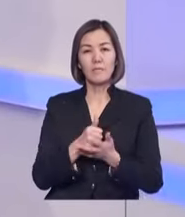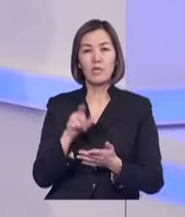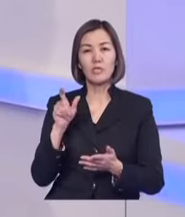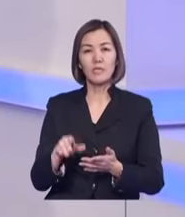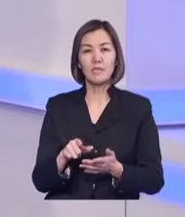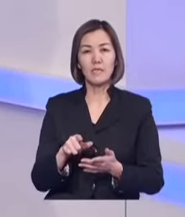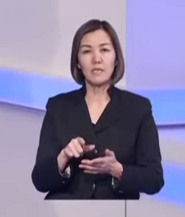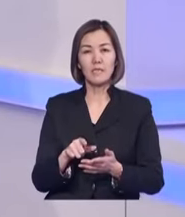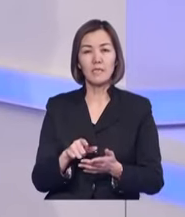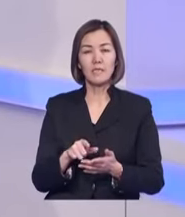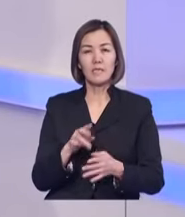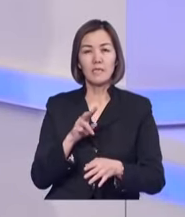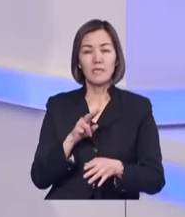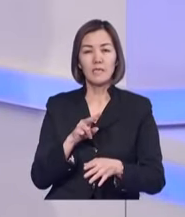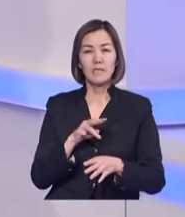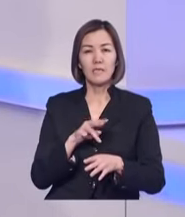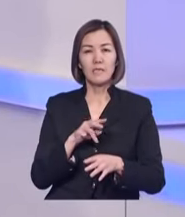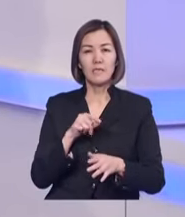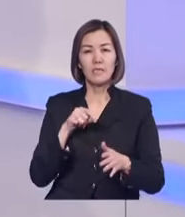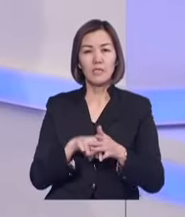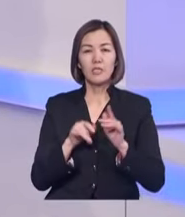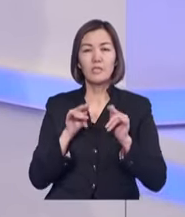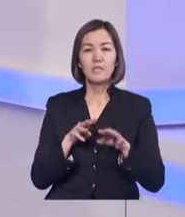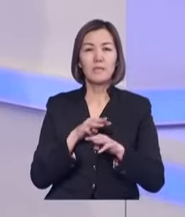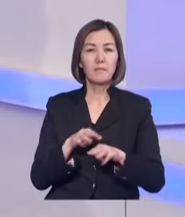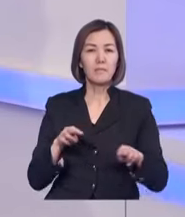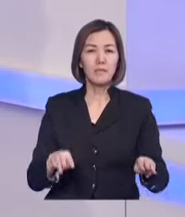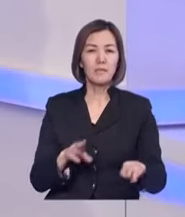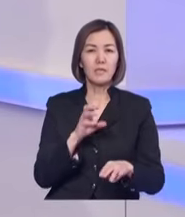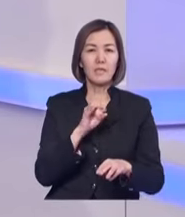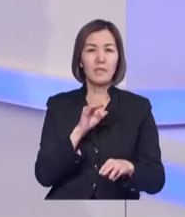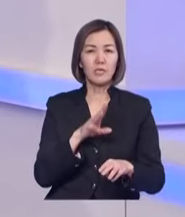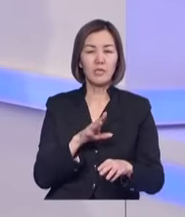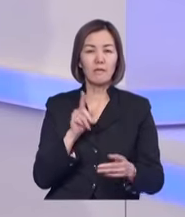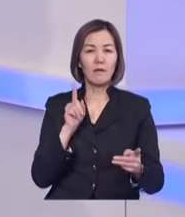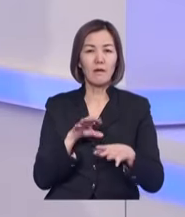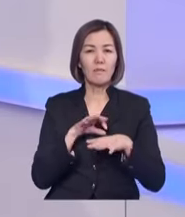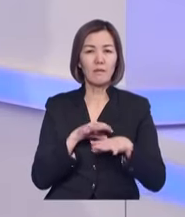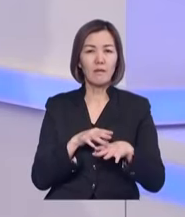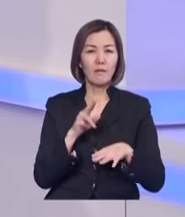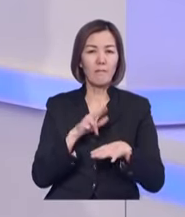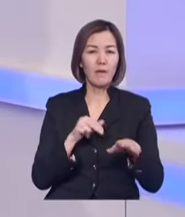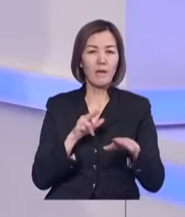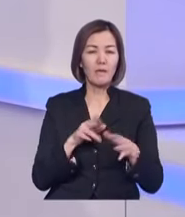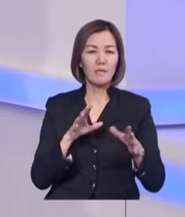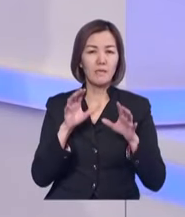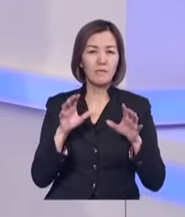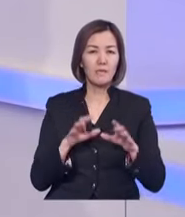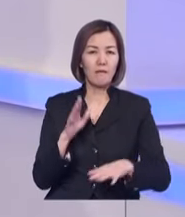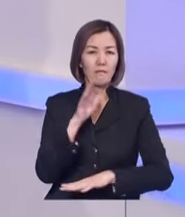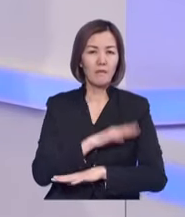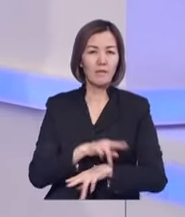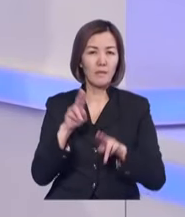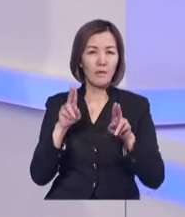Мемлекет башысы ішкі істер министрі Ержан Саденовты қабылдады. Бас полиция елімізде заң және тәртіп қағидатын орнықтыру, кез